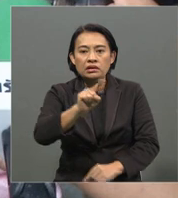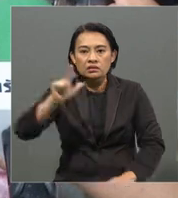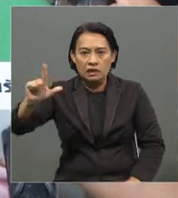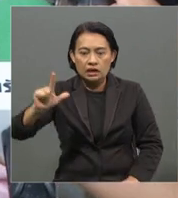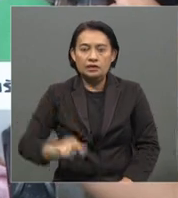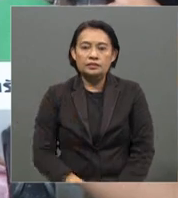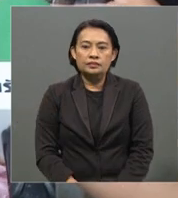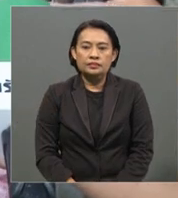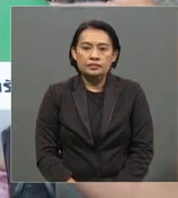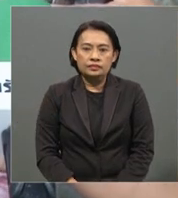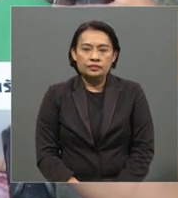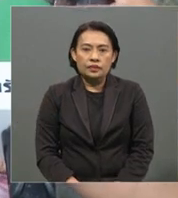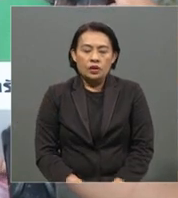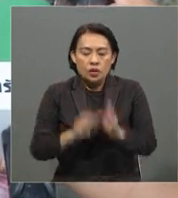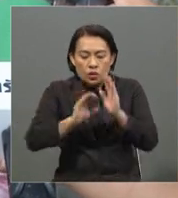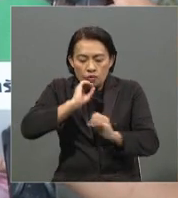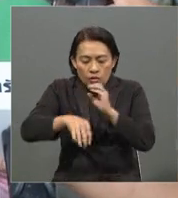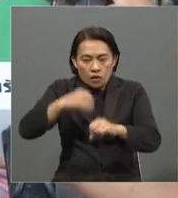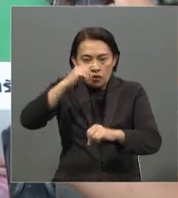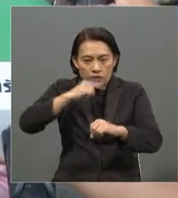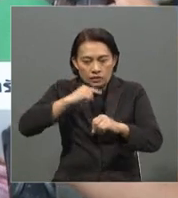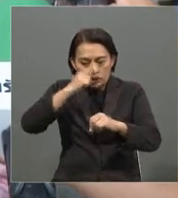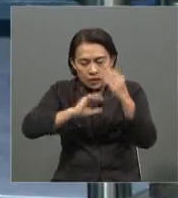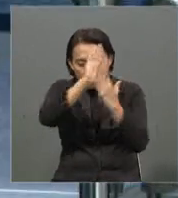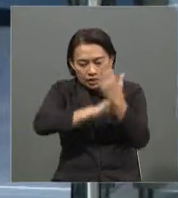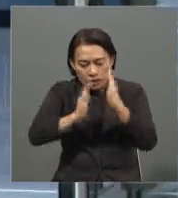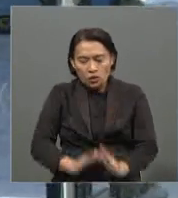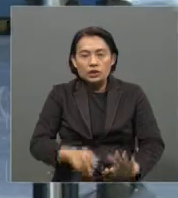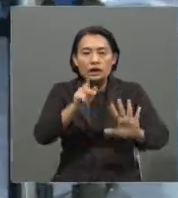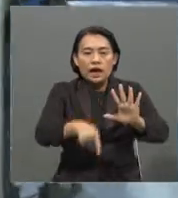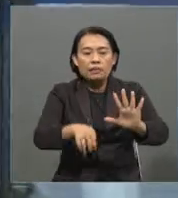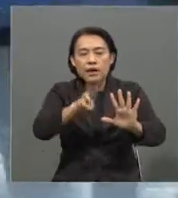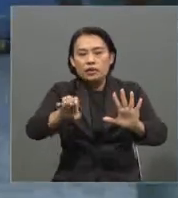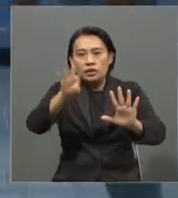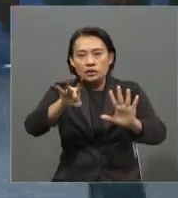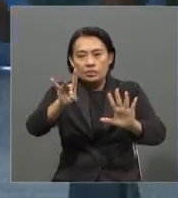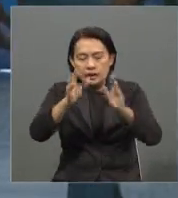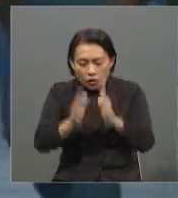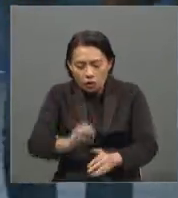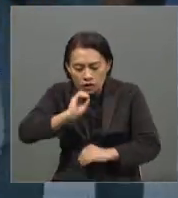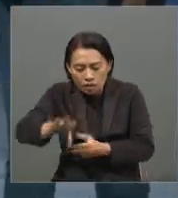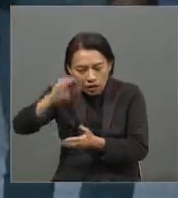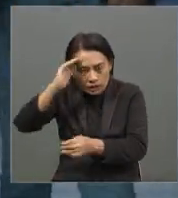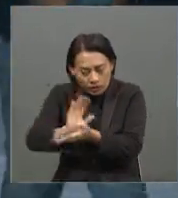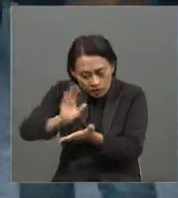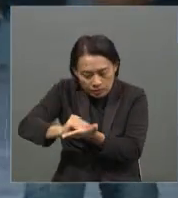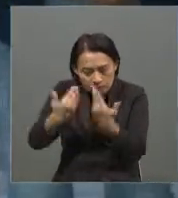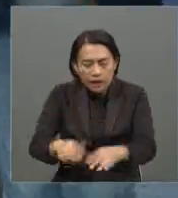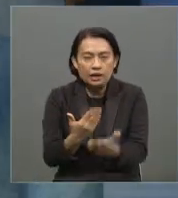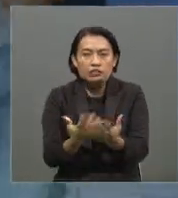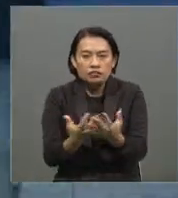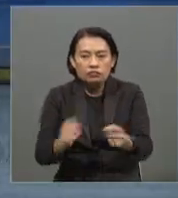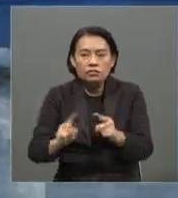สำหรับภาพรวมผู้เสียหายที่เข้าแจ้งความทั่วประเทศนะครับตอนนี้อยู่ที่ 5,6 48คนมูลค่าความเสียหายอยู่ที่